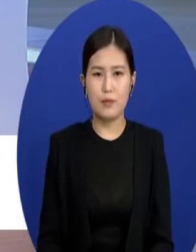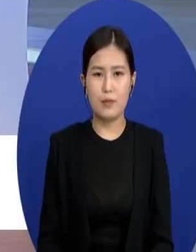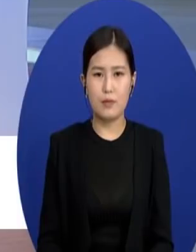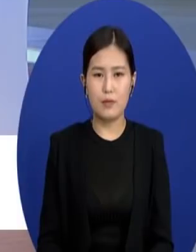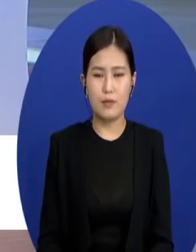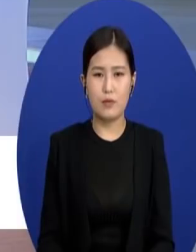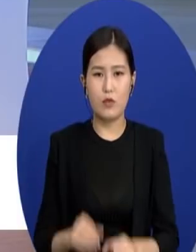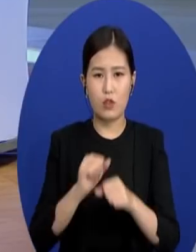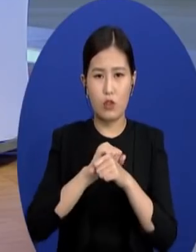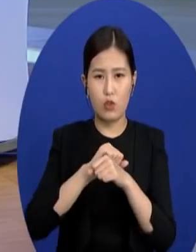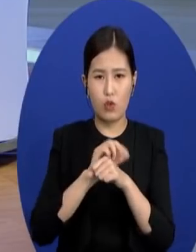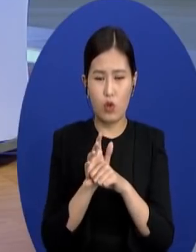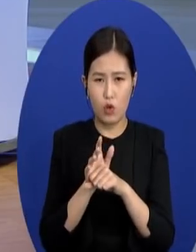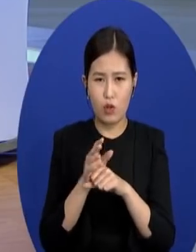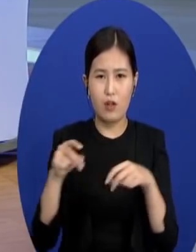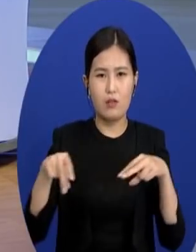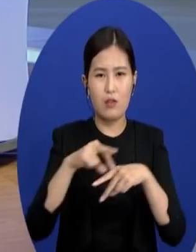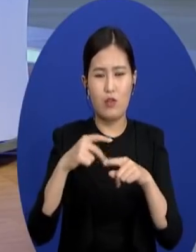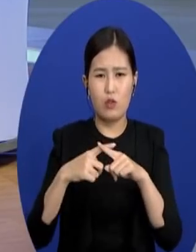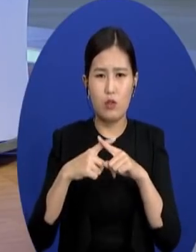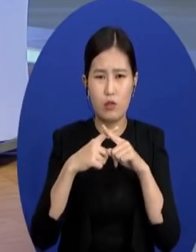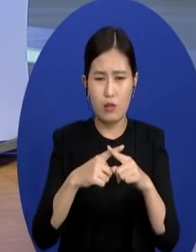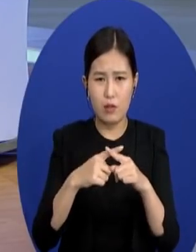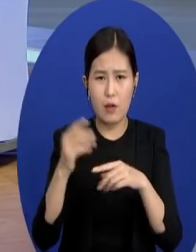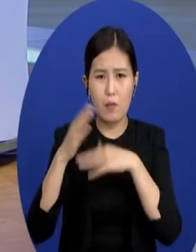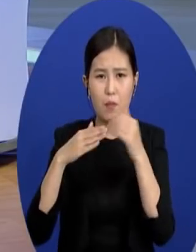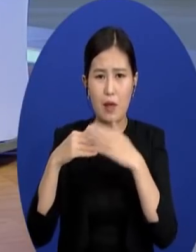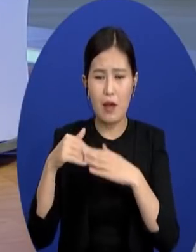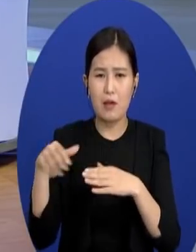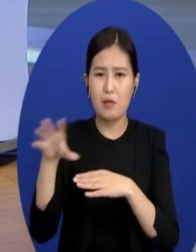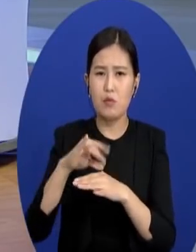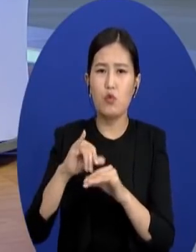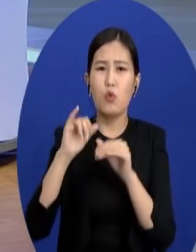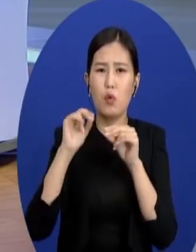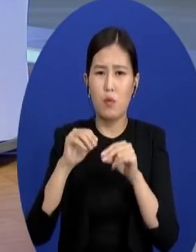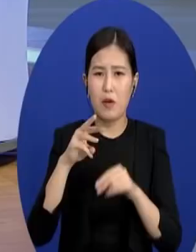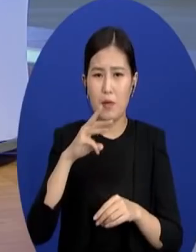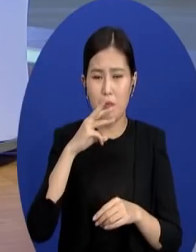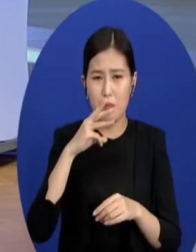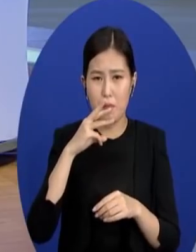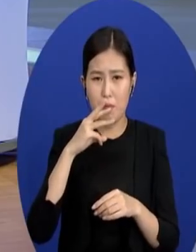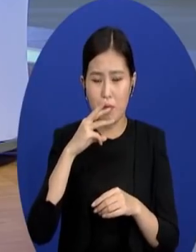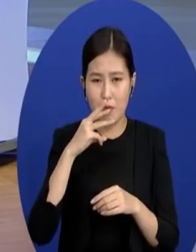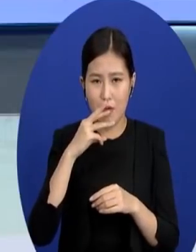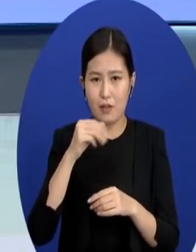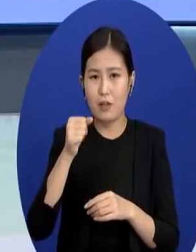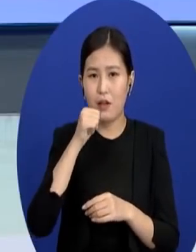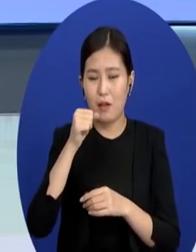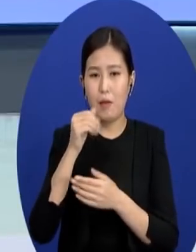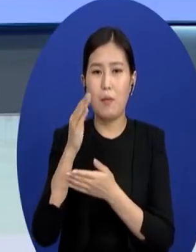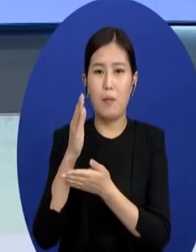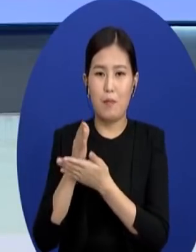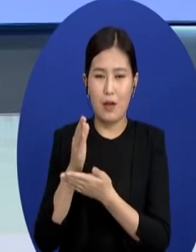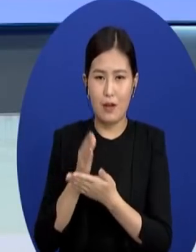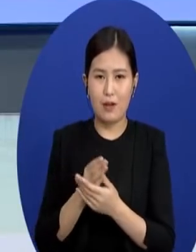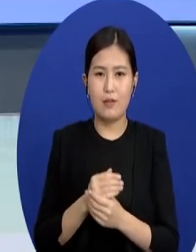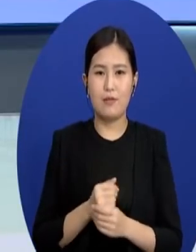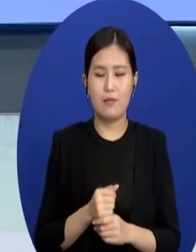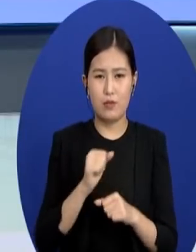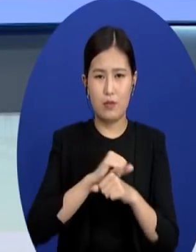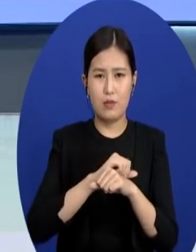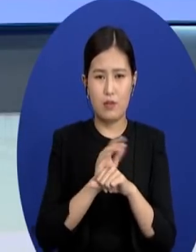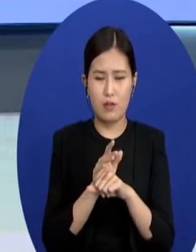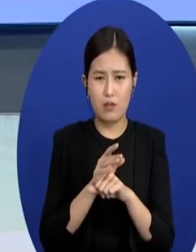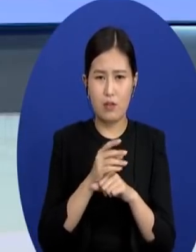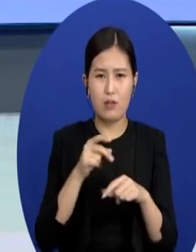За тэгэхээр коронавирусын хөл хорионы энэ үед барилгын салбарын нөхцөл байдал жоохон ямар бодлоорх мэдээлэл бид дараагийн мэдээгээрээ сурвалжилсан байгаа. За ковидын хатуу хөл хорионы